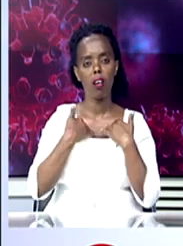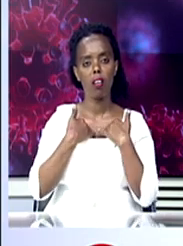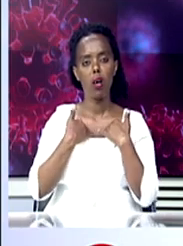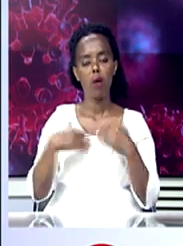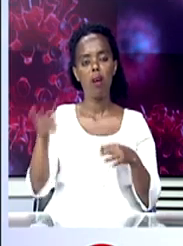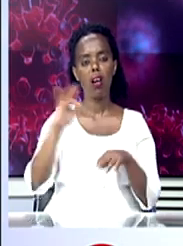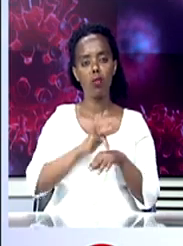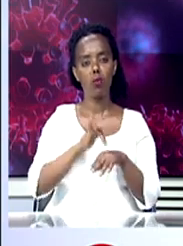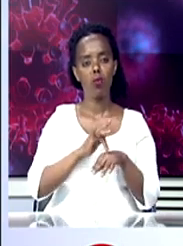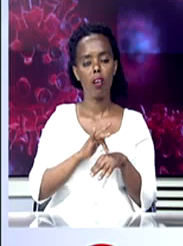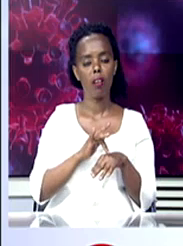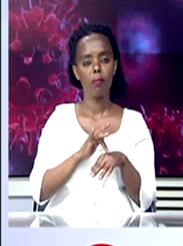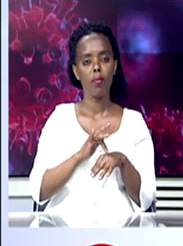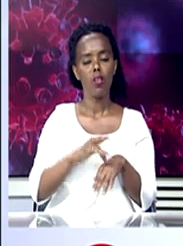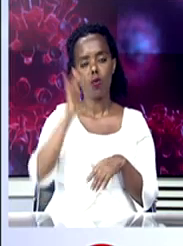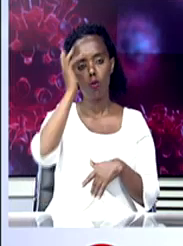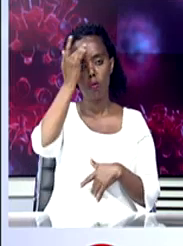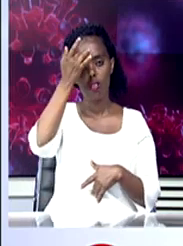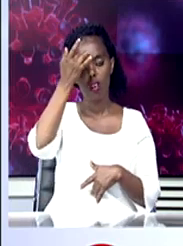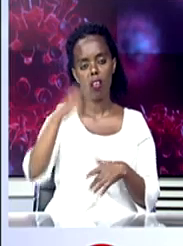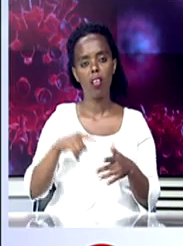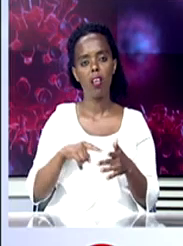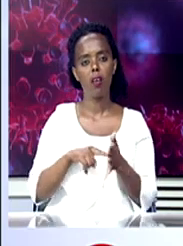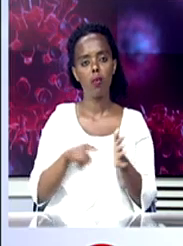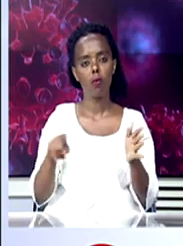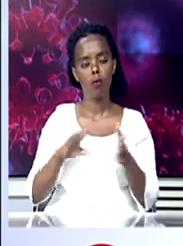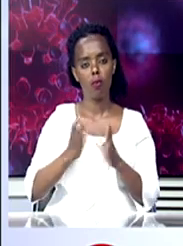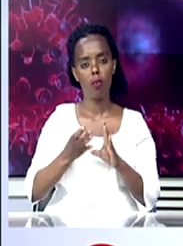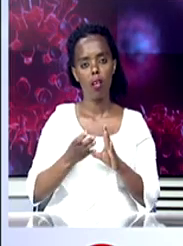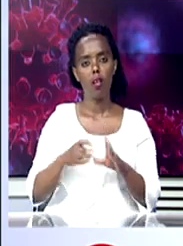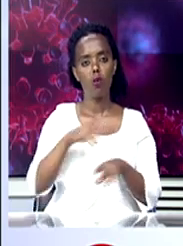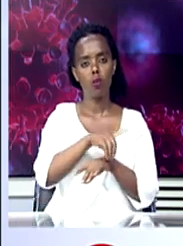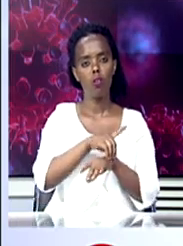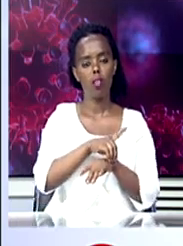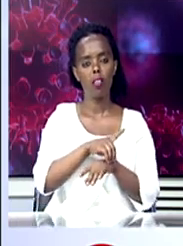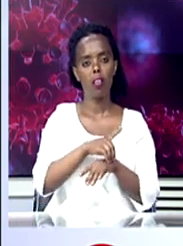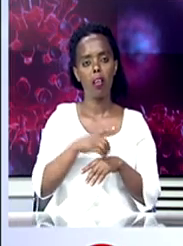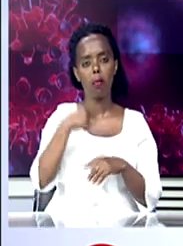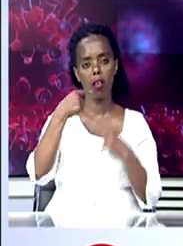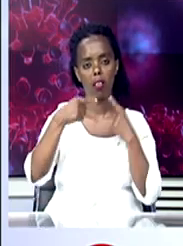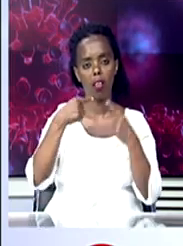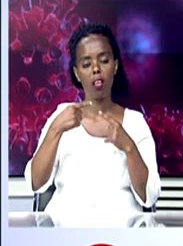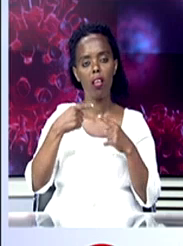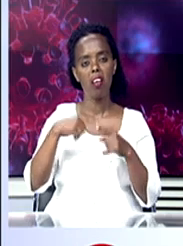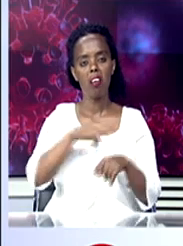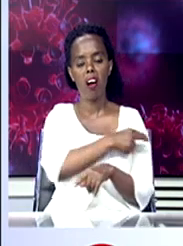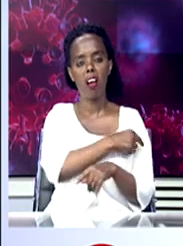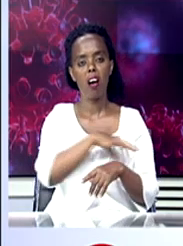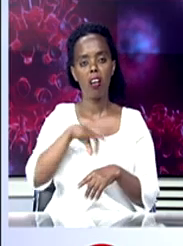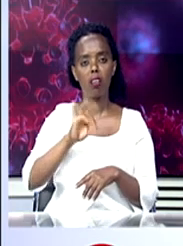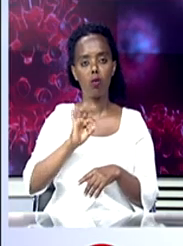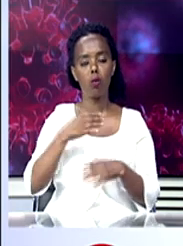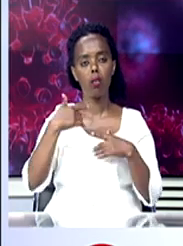Mallattoo isaan dhukkubni isaanii calaqqisiisuu kana yoo doktoratti himatanii yaala argatu. Himachuudhaaf